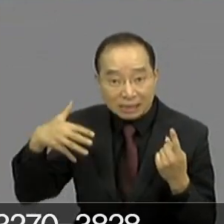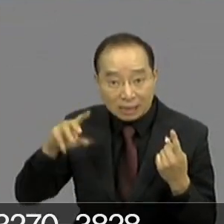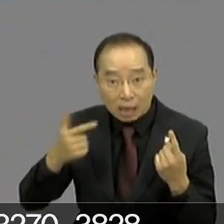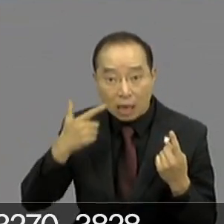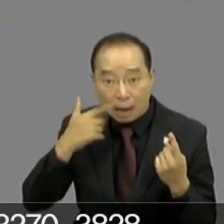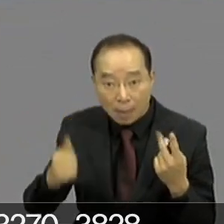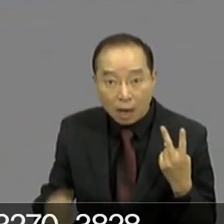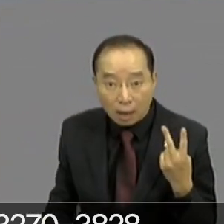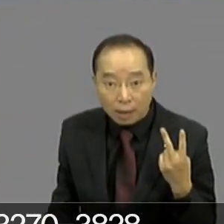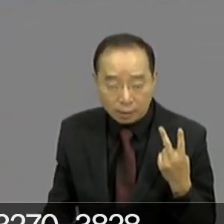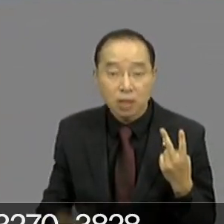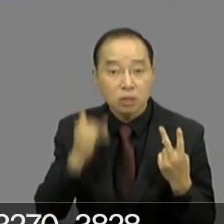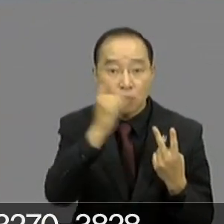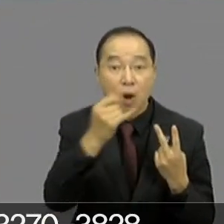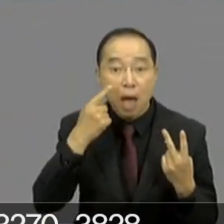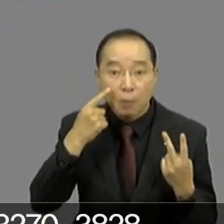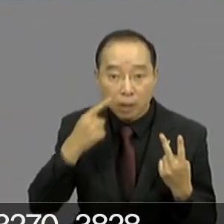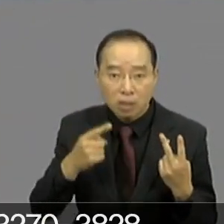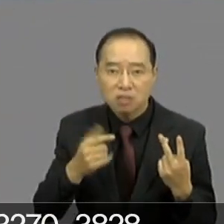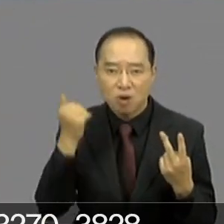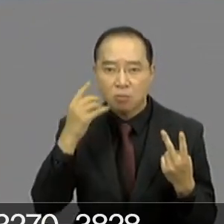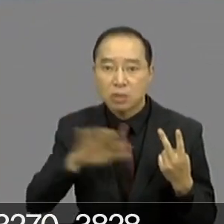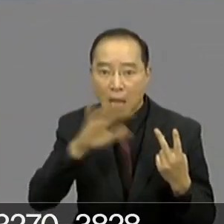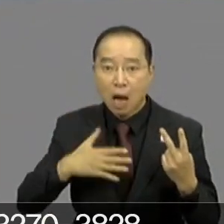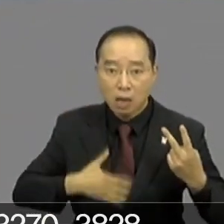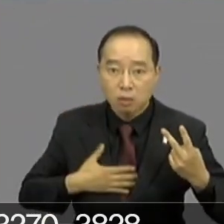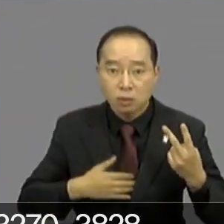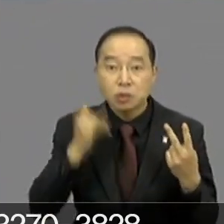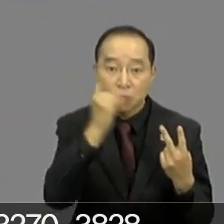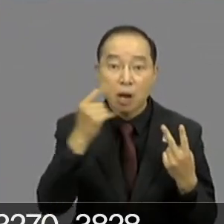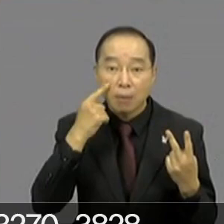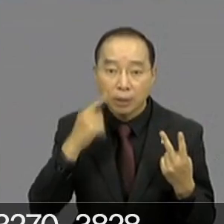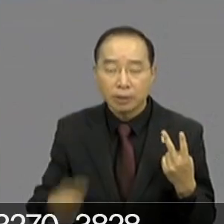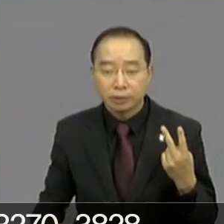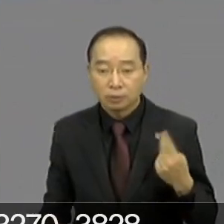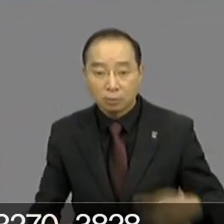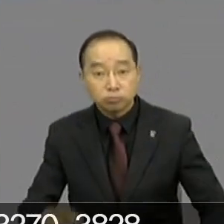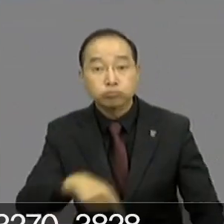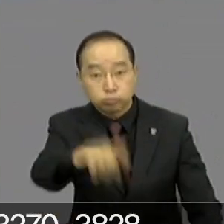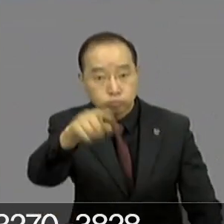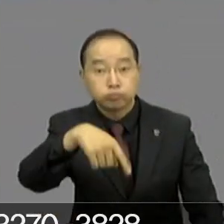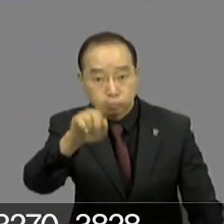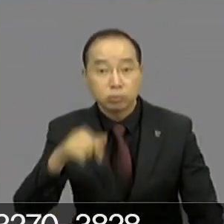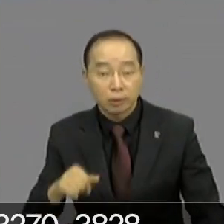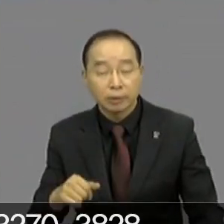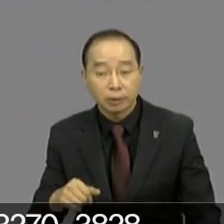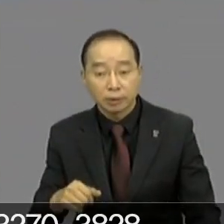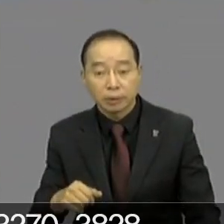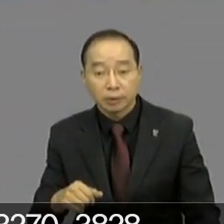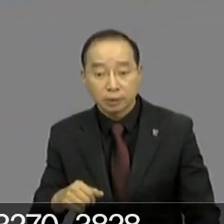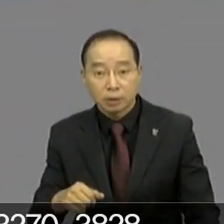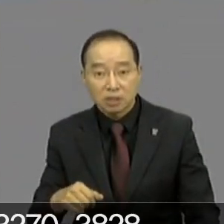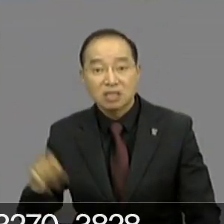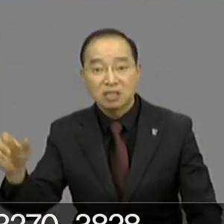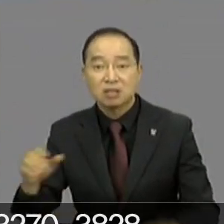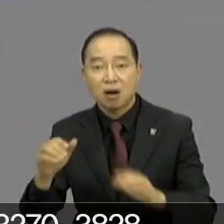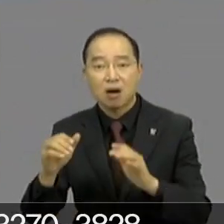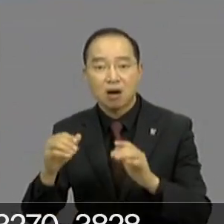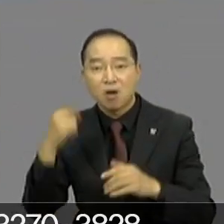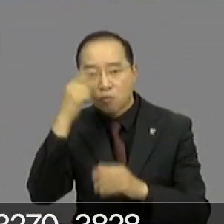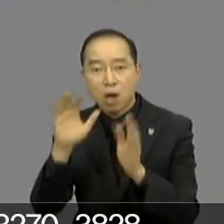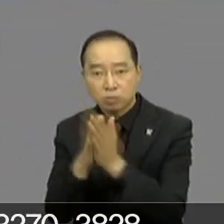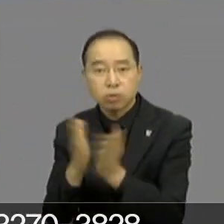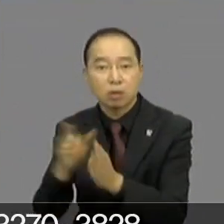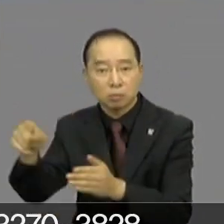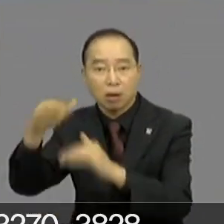제가 좀 전화를 받게 돼 아 2분들 전화번호 다 알거든요 만날 제작 전화해 속 조천추는 청할 때 계속 10 연락 이신분들 연락하고